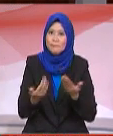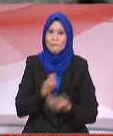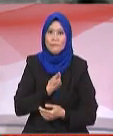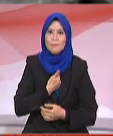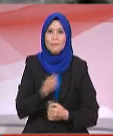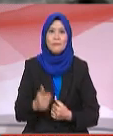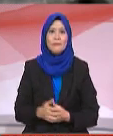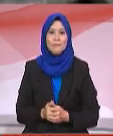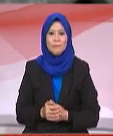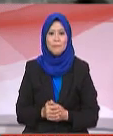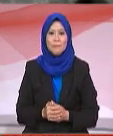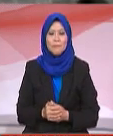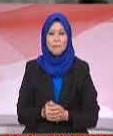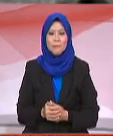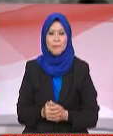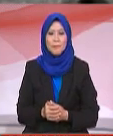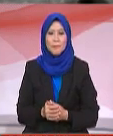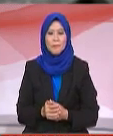mereka.